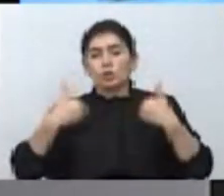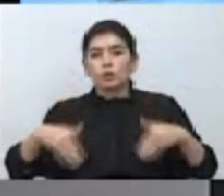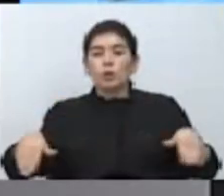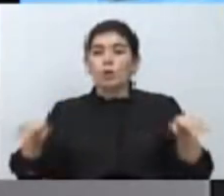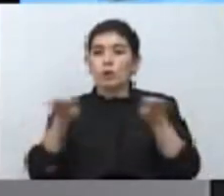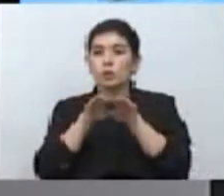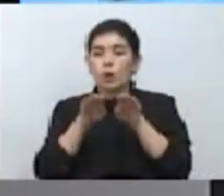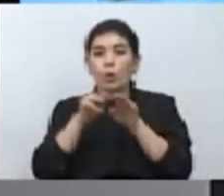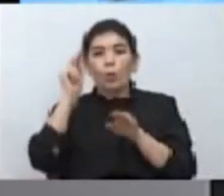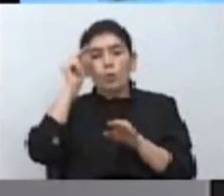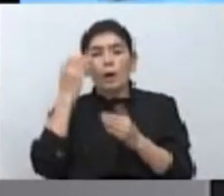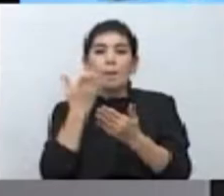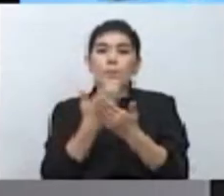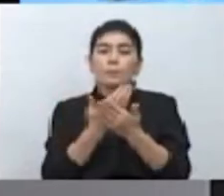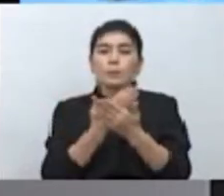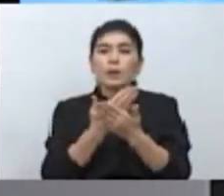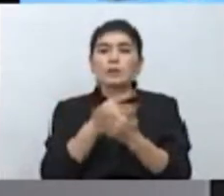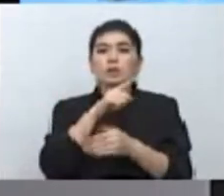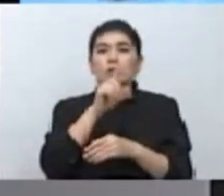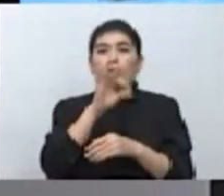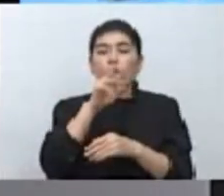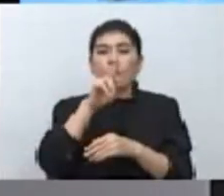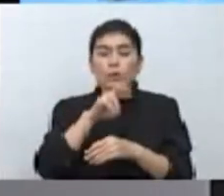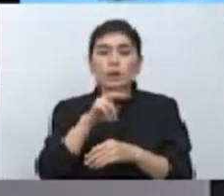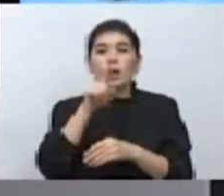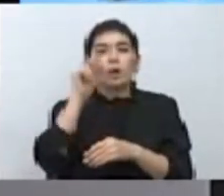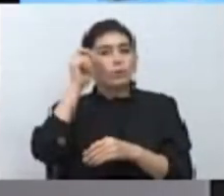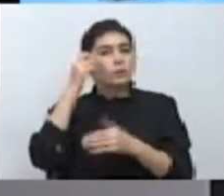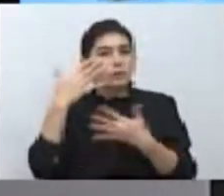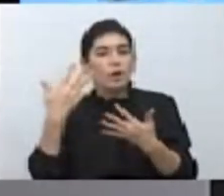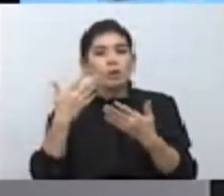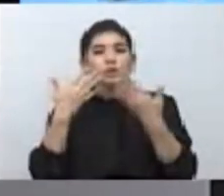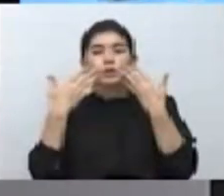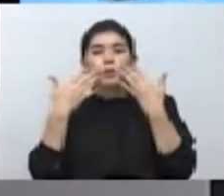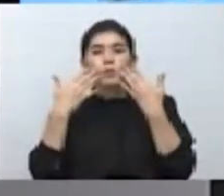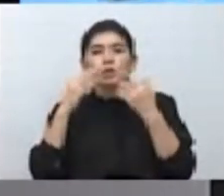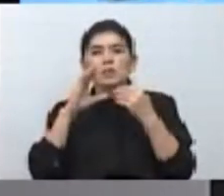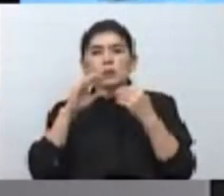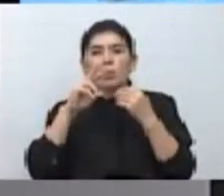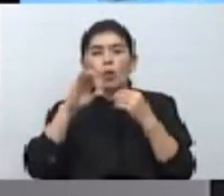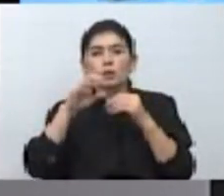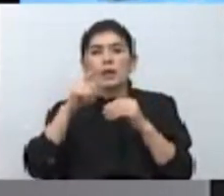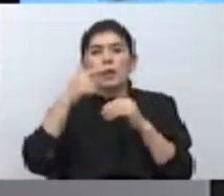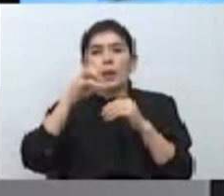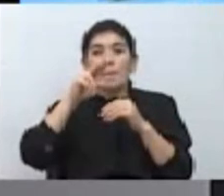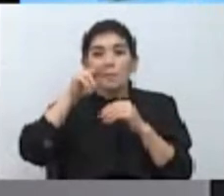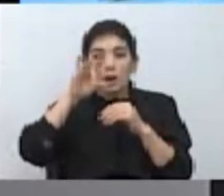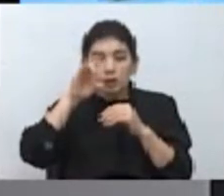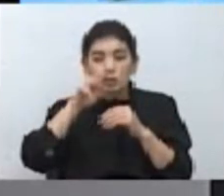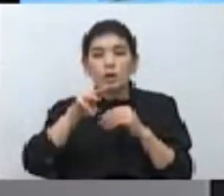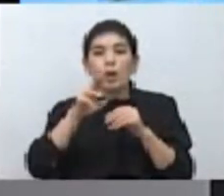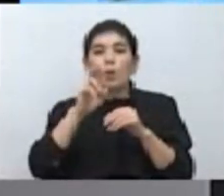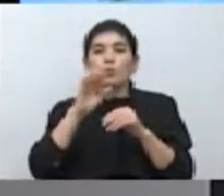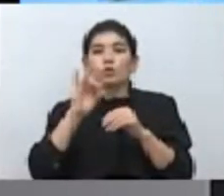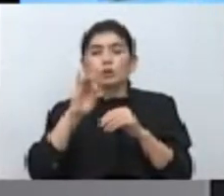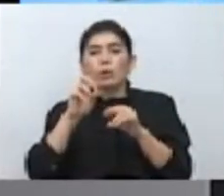solishtirib o'rganiladi. Masalan, zoologiya kurslaridan o'tgan sizlar mushuksimonlar oilasiga kiruvchi gepard hamda